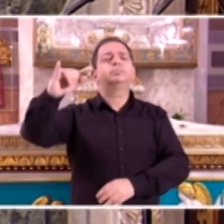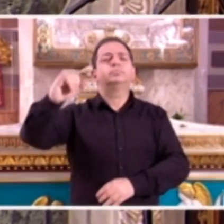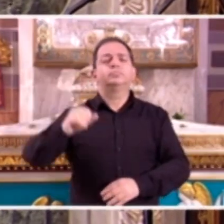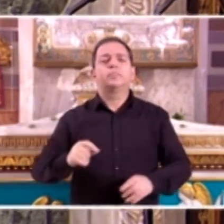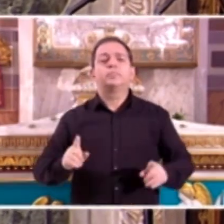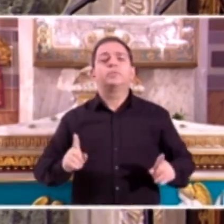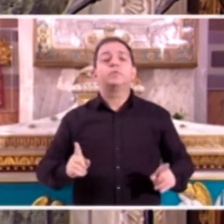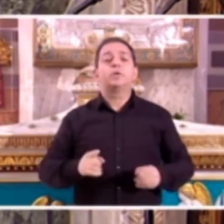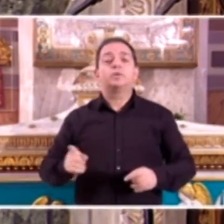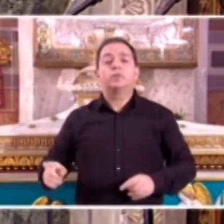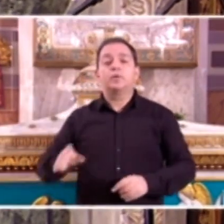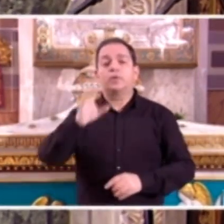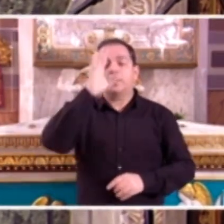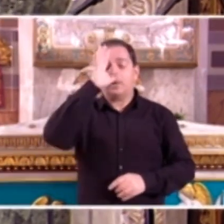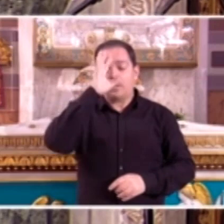αιώνων.